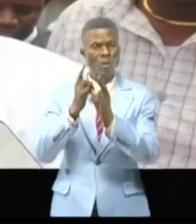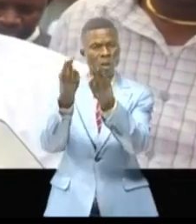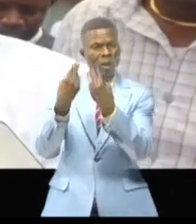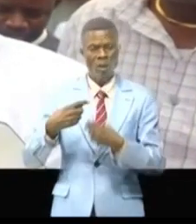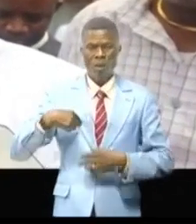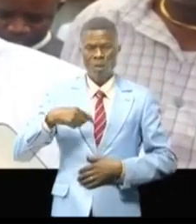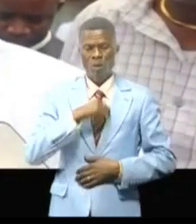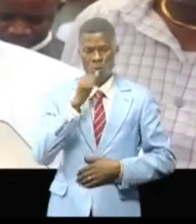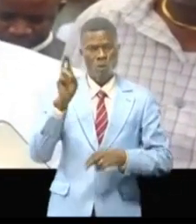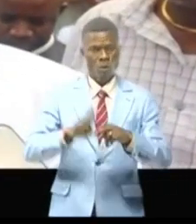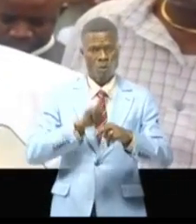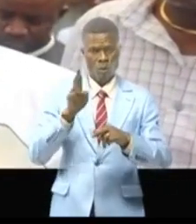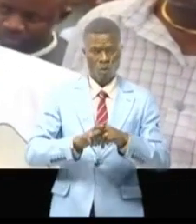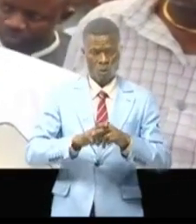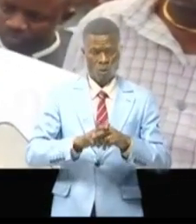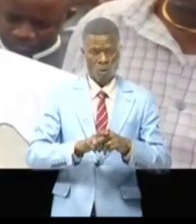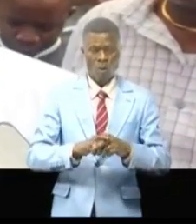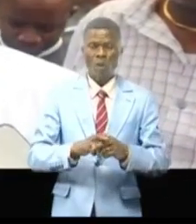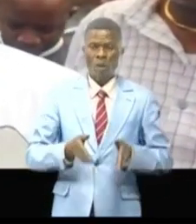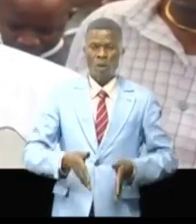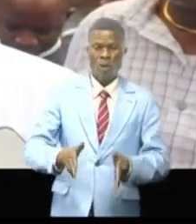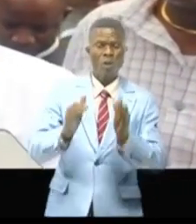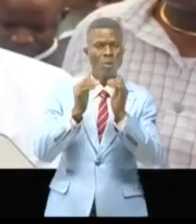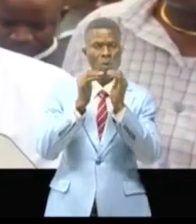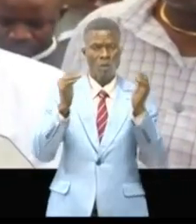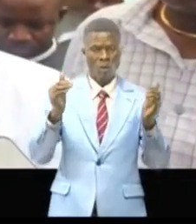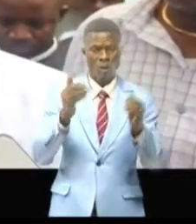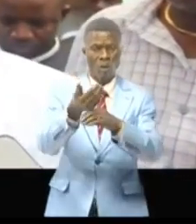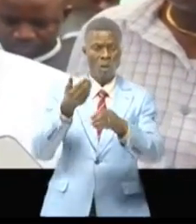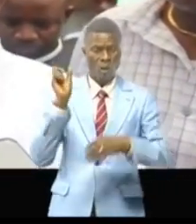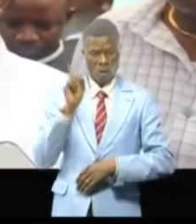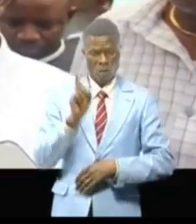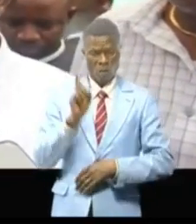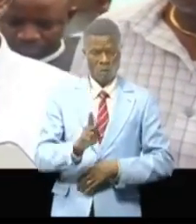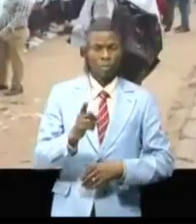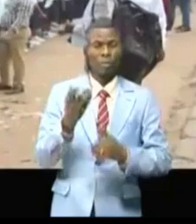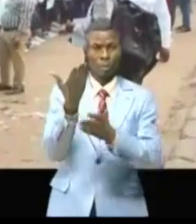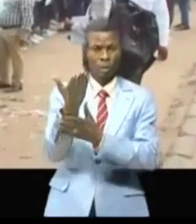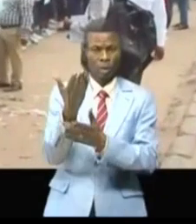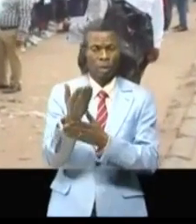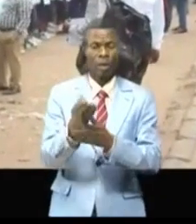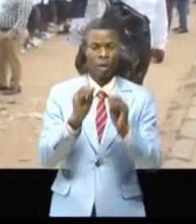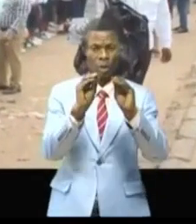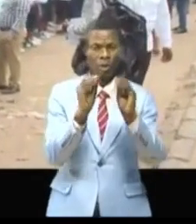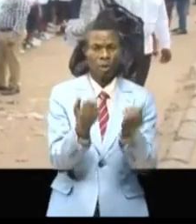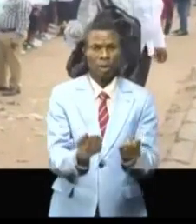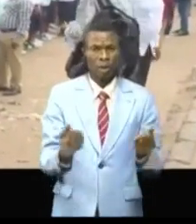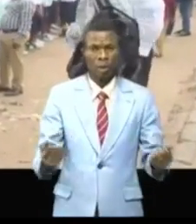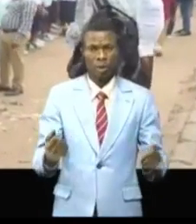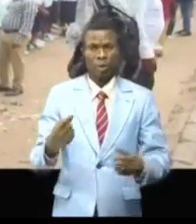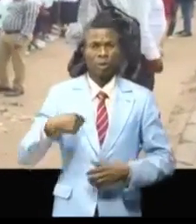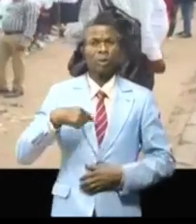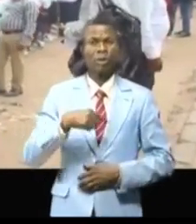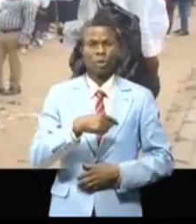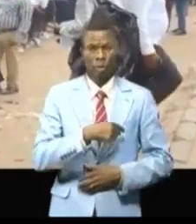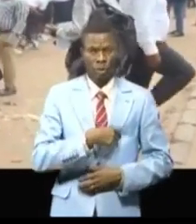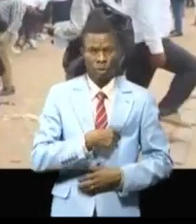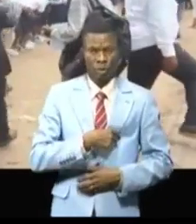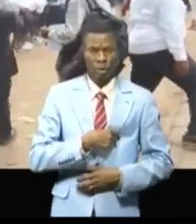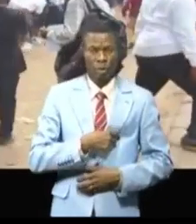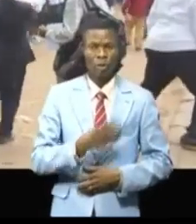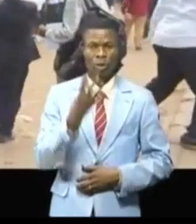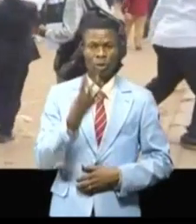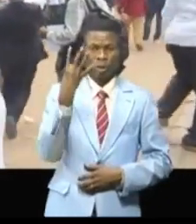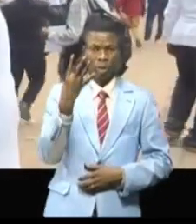voulu utiliser cette voie pacifique parce qu'avant de venir ici, nous avons instruit nos enfants. Parce que nous avons au moins